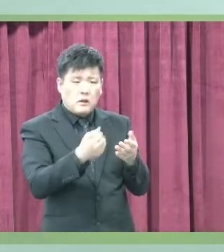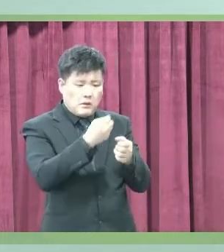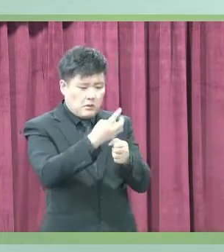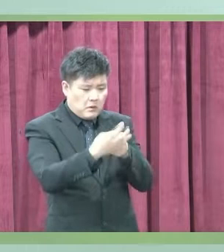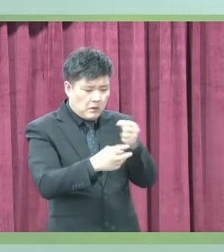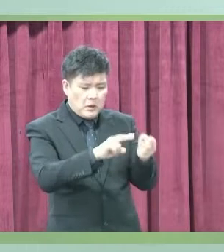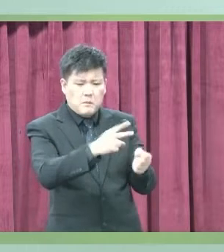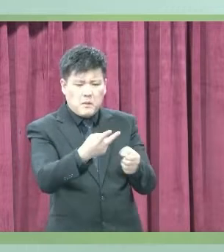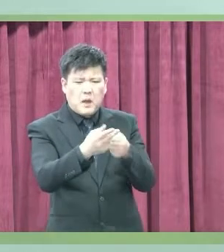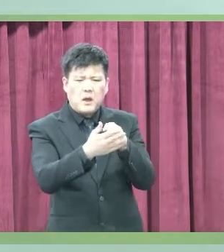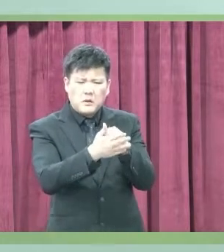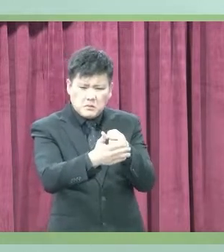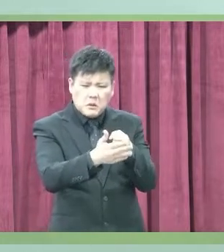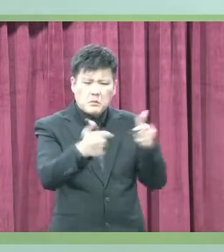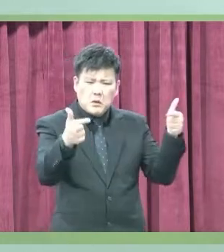생각을 합니다.